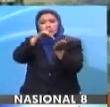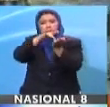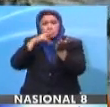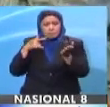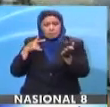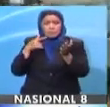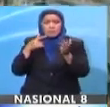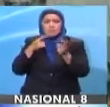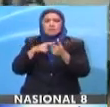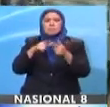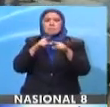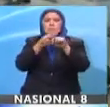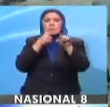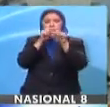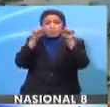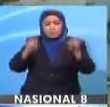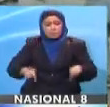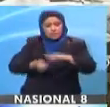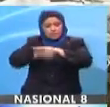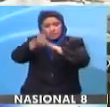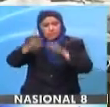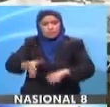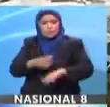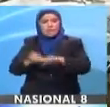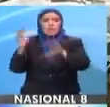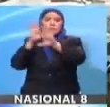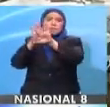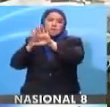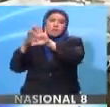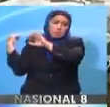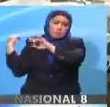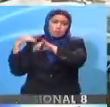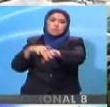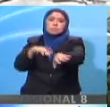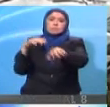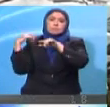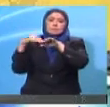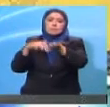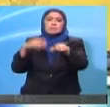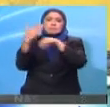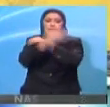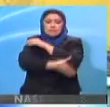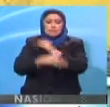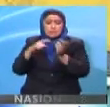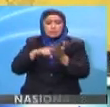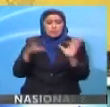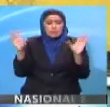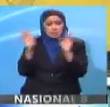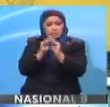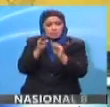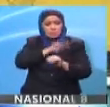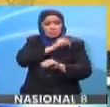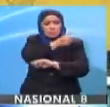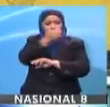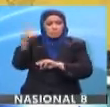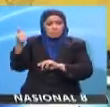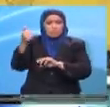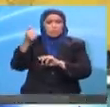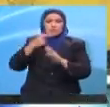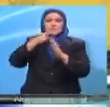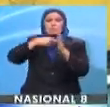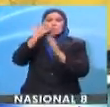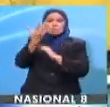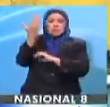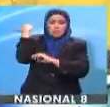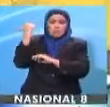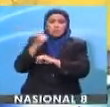ramai kumpulan berkenaan masuk ke negara ini bagaimanapun menerusi mesyuarat kabinet pada 22 Mei lepas satu kertas pertimbangan